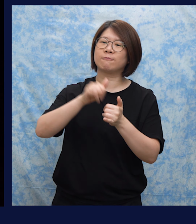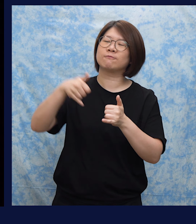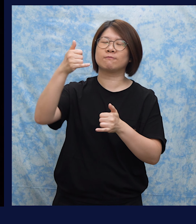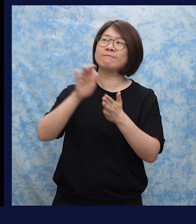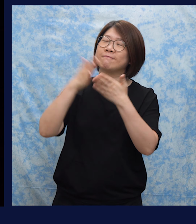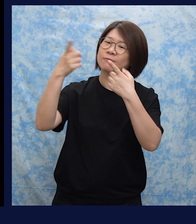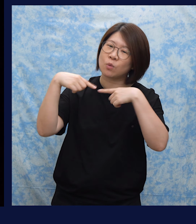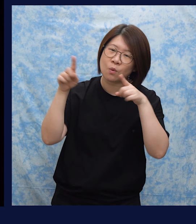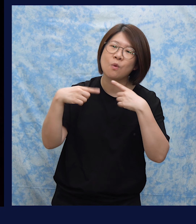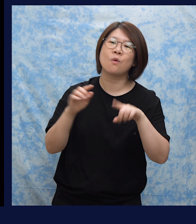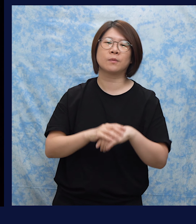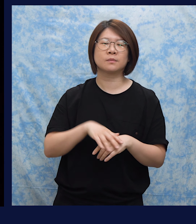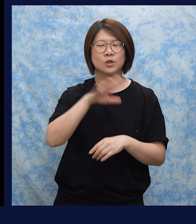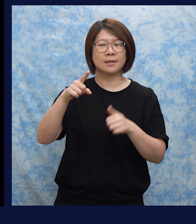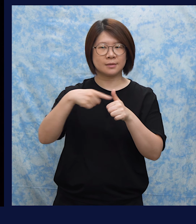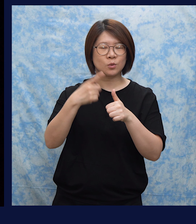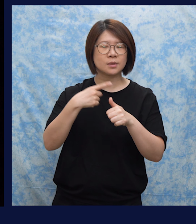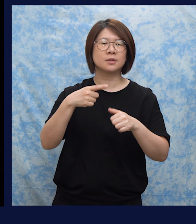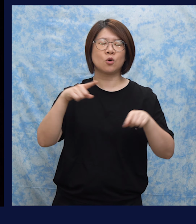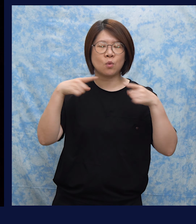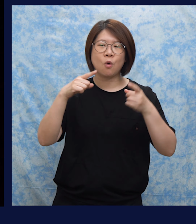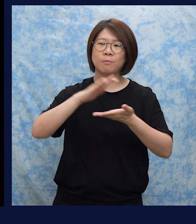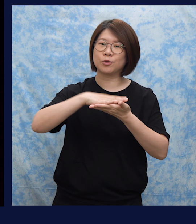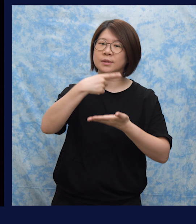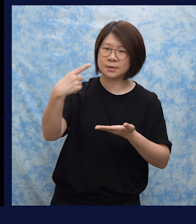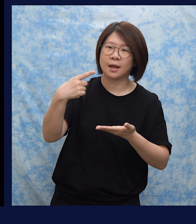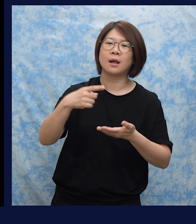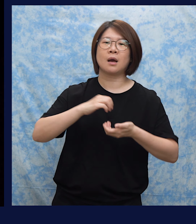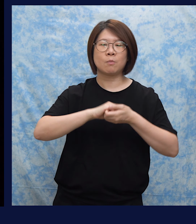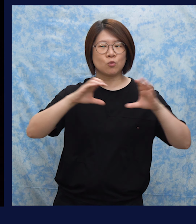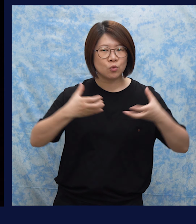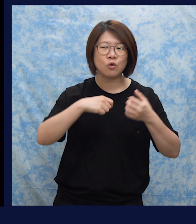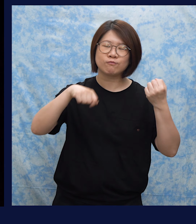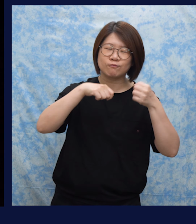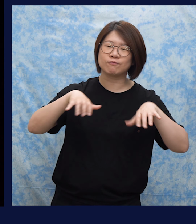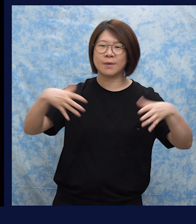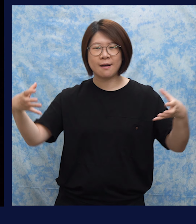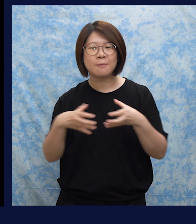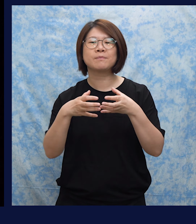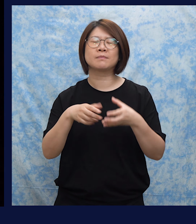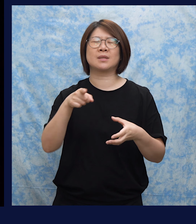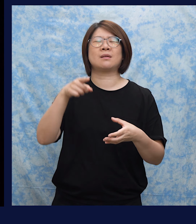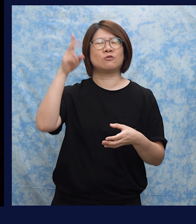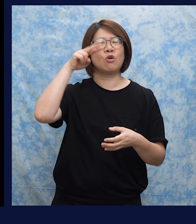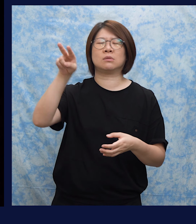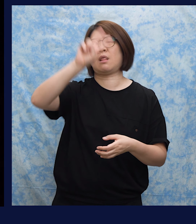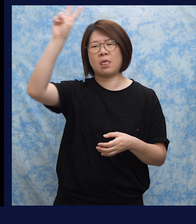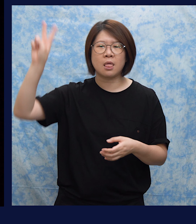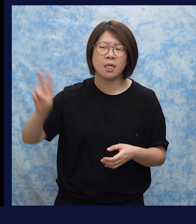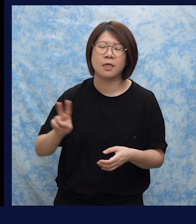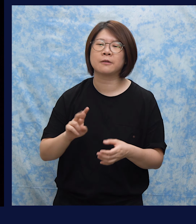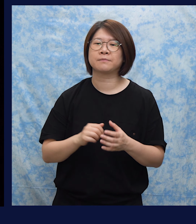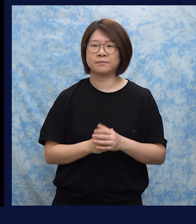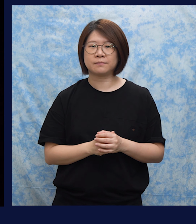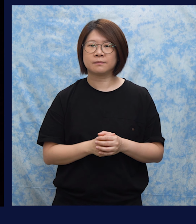之後嘅一個頌讚歌。咁我哋首先會演出第一個版本，就係會有合唱團同埋樂隊一起演出，呢個係比較常